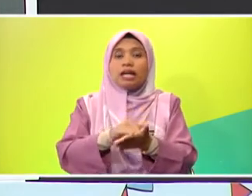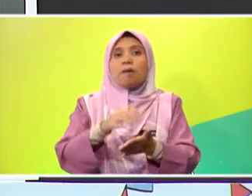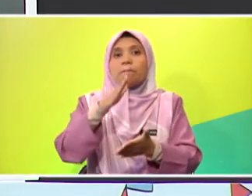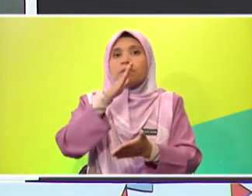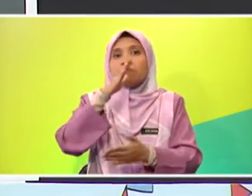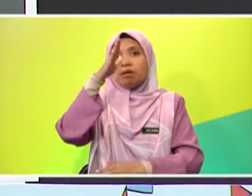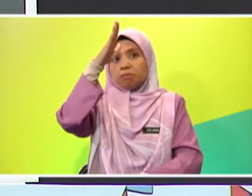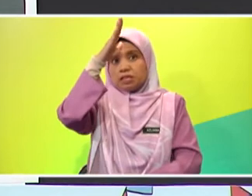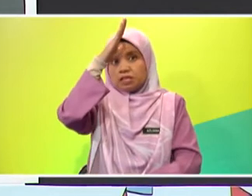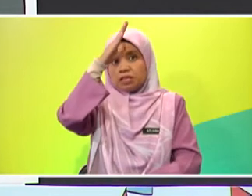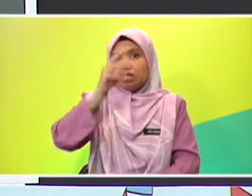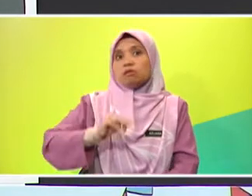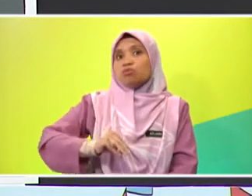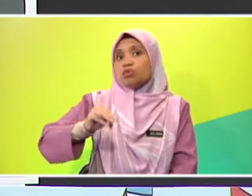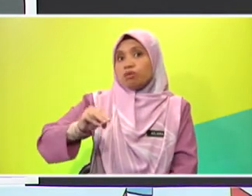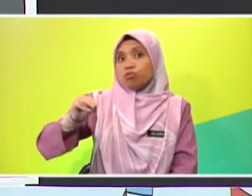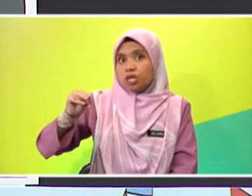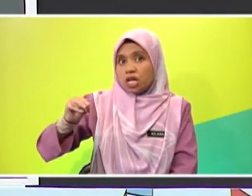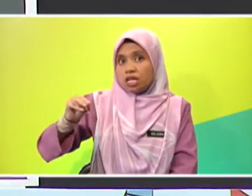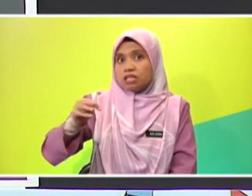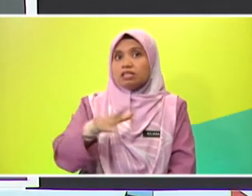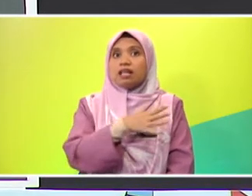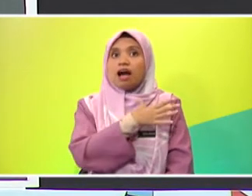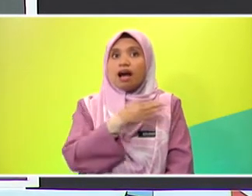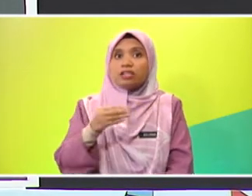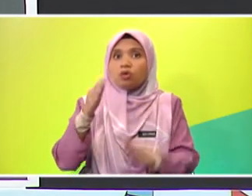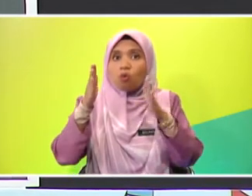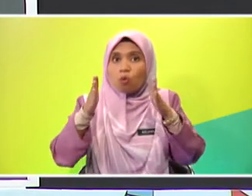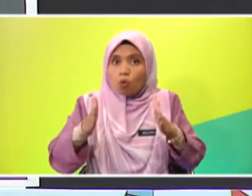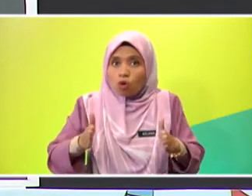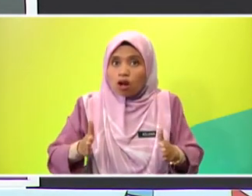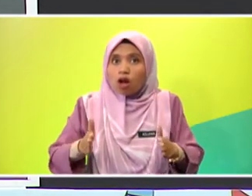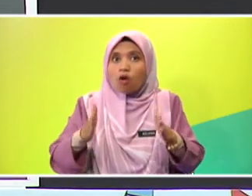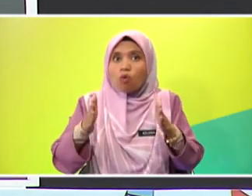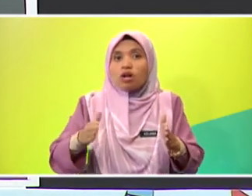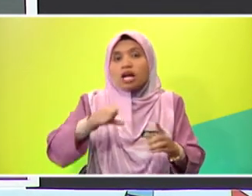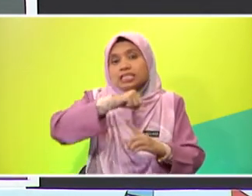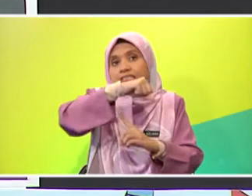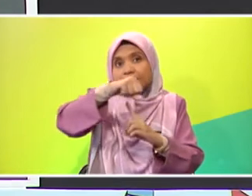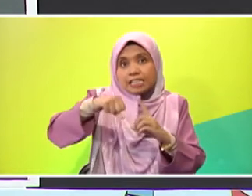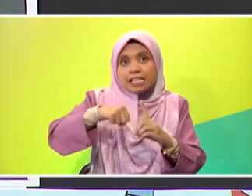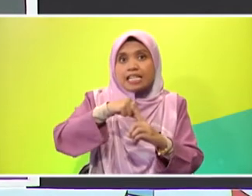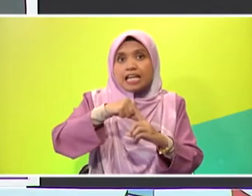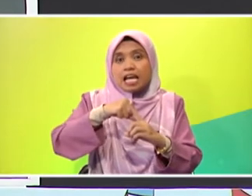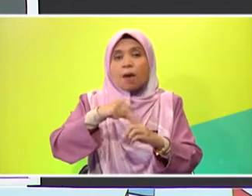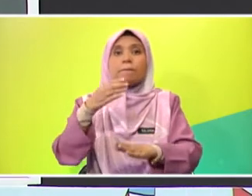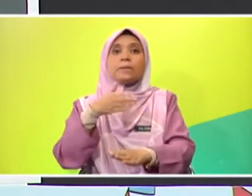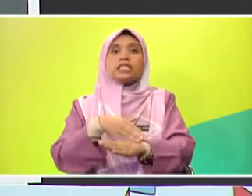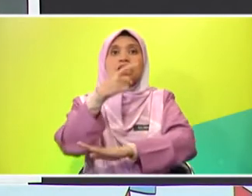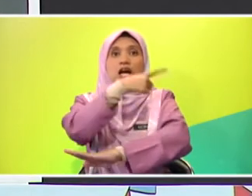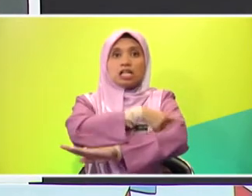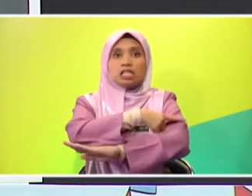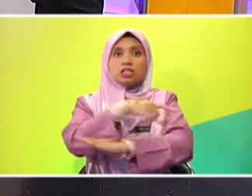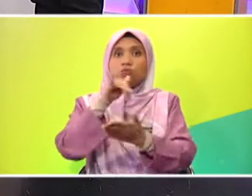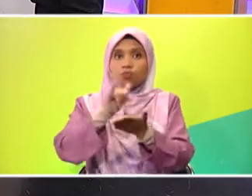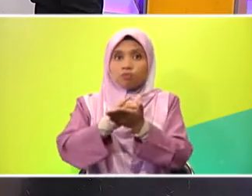ibubapa murid-murid serta orang-orang sekeliling orang-orang berdekatan yang hadir dari hari sukan tersebut